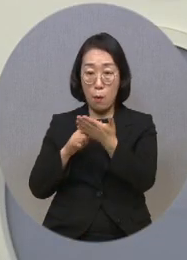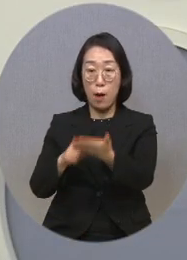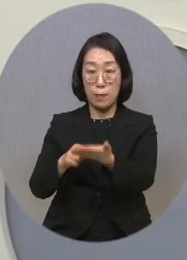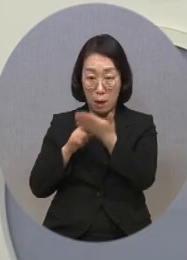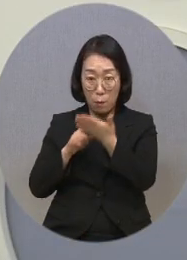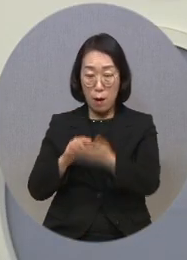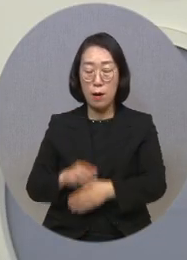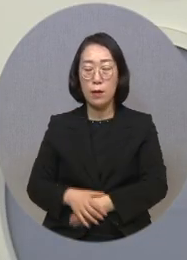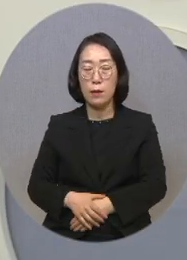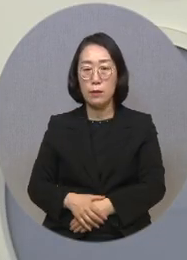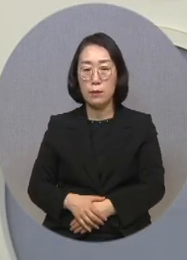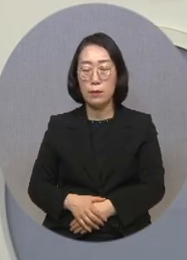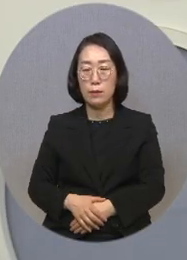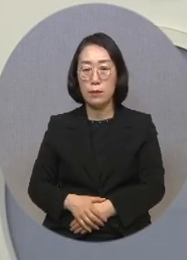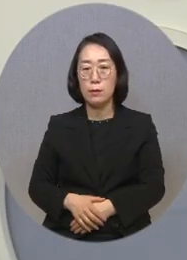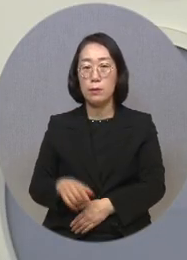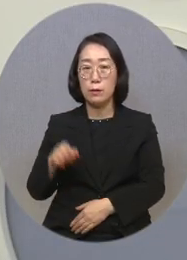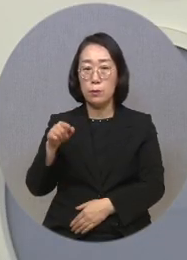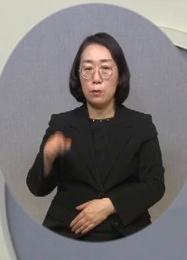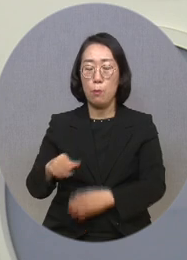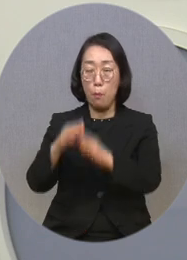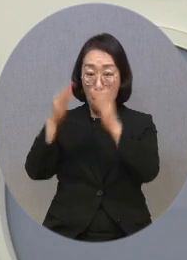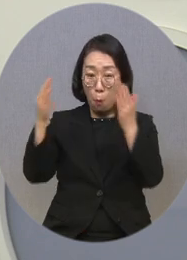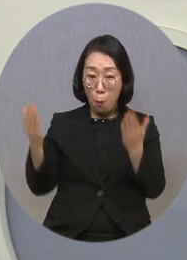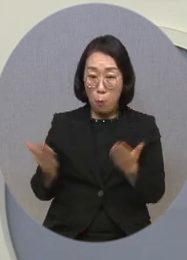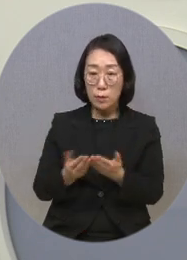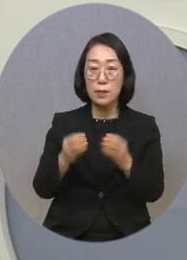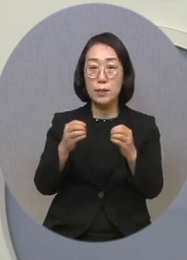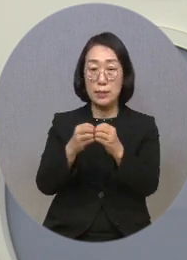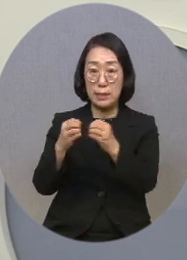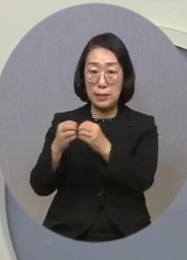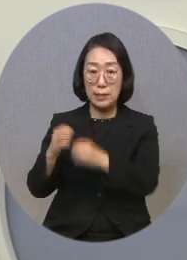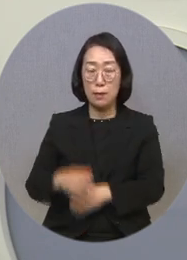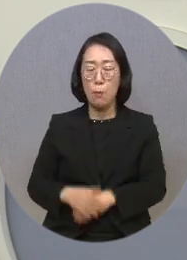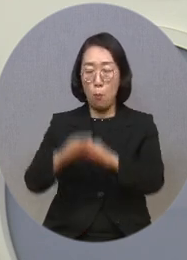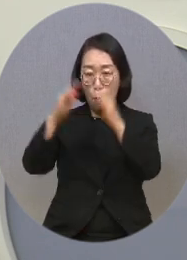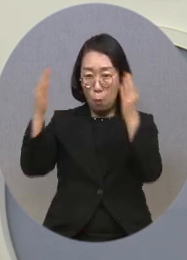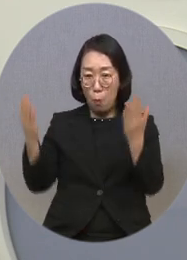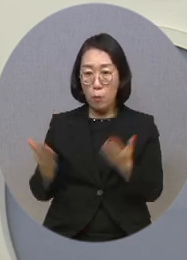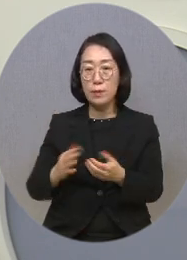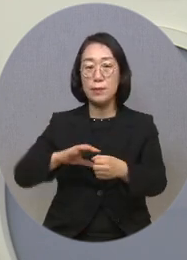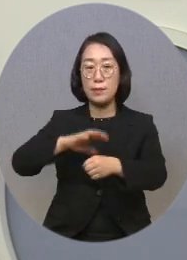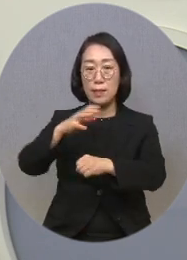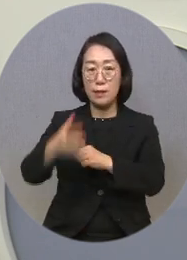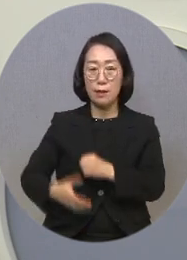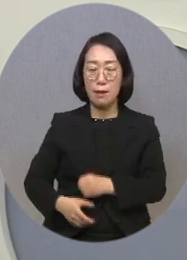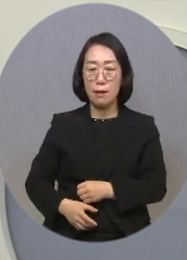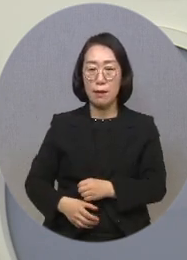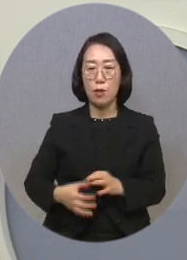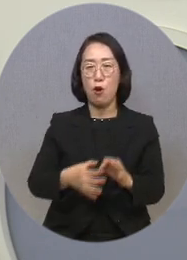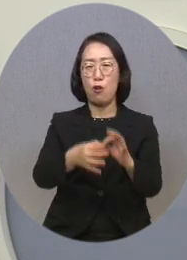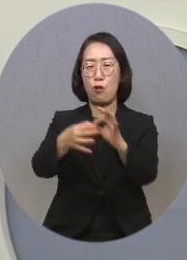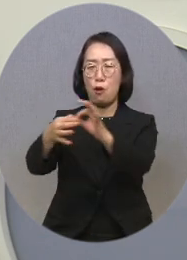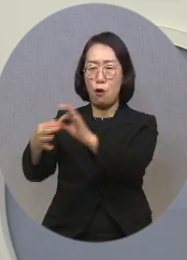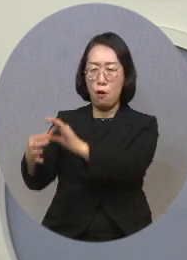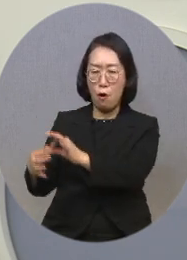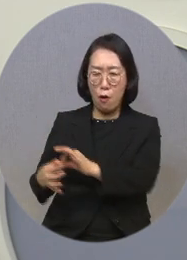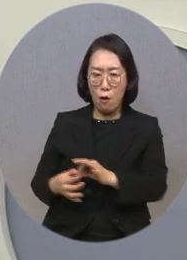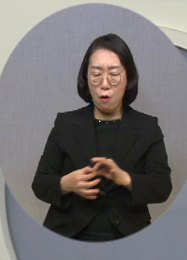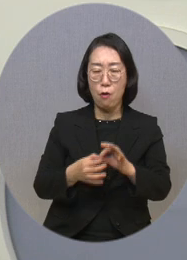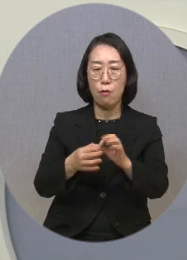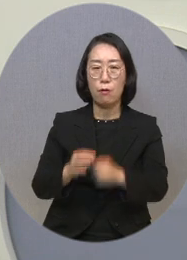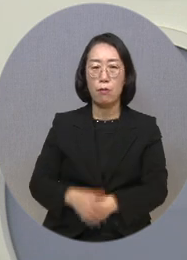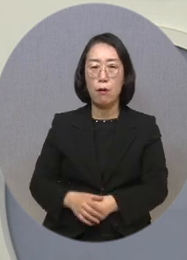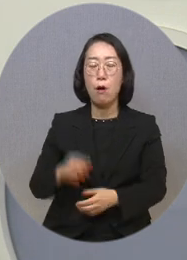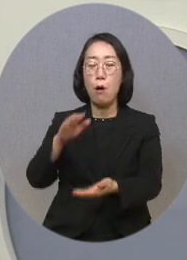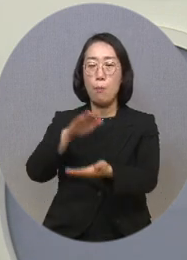우리가 지금 이제 해인 시대에는 모든 글이, 모든 세상이 다 하나예요. 그래서